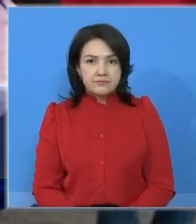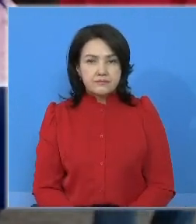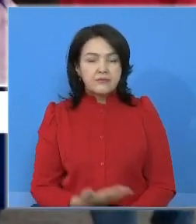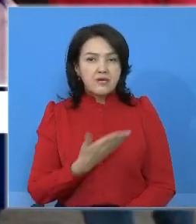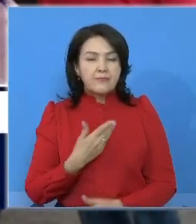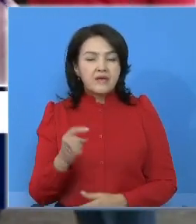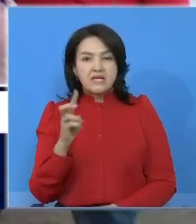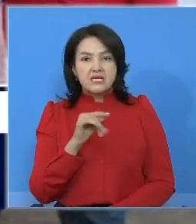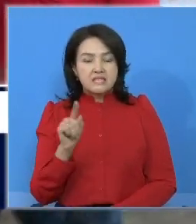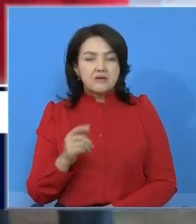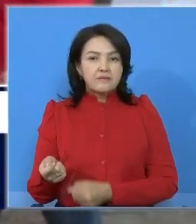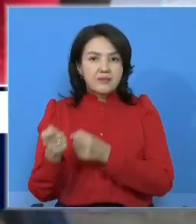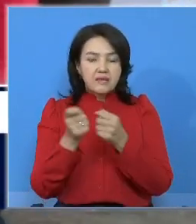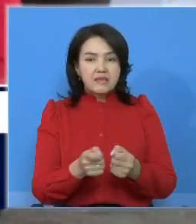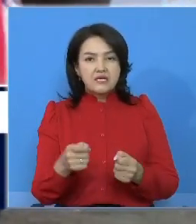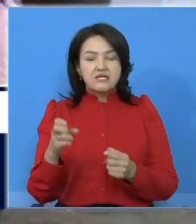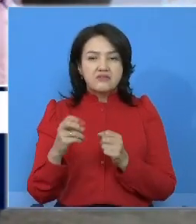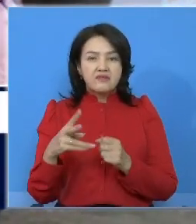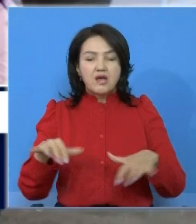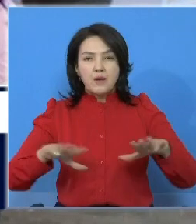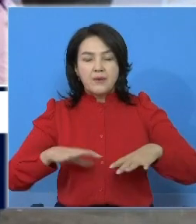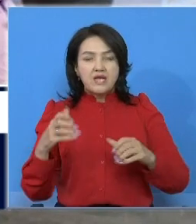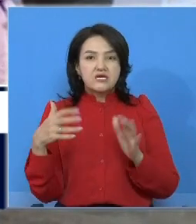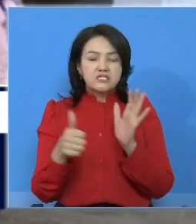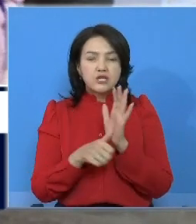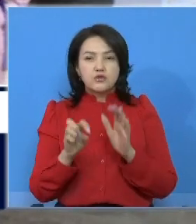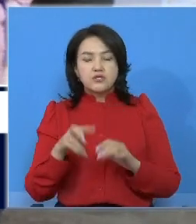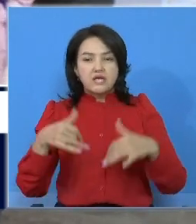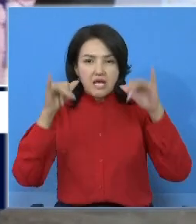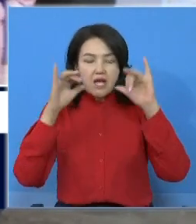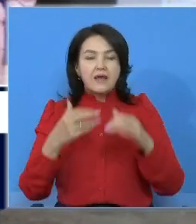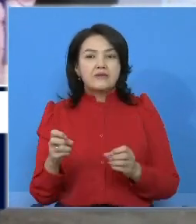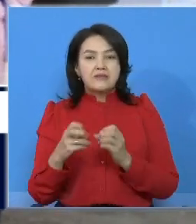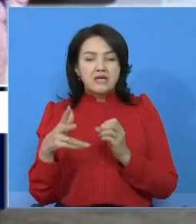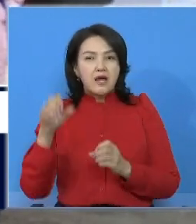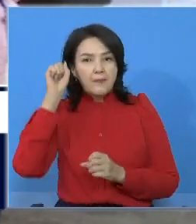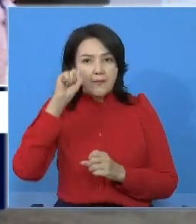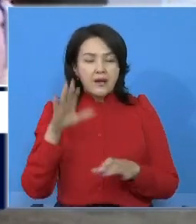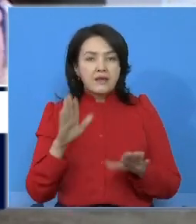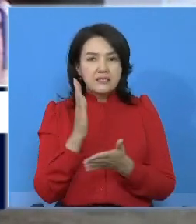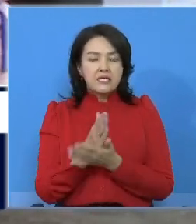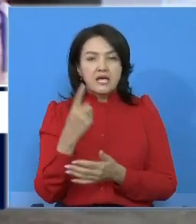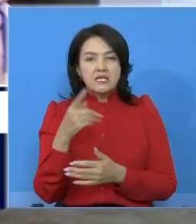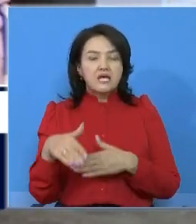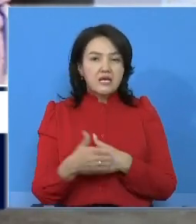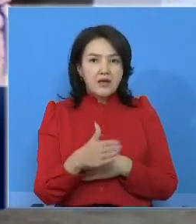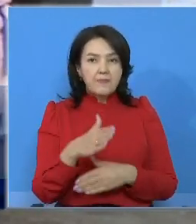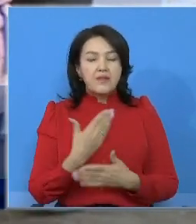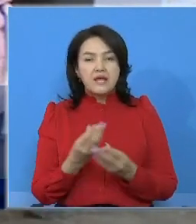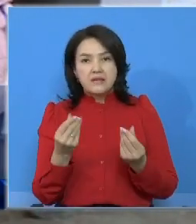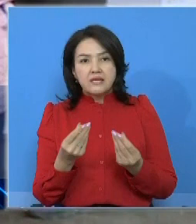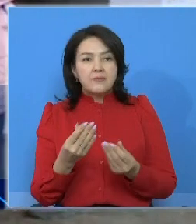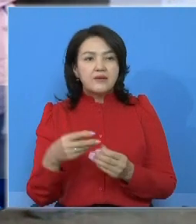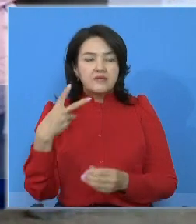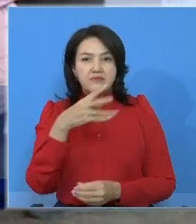Мы из Ергизского района сюда привезли 12 туш конины, 6 туш говядины и 13 тушек баранины. Также есть 1 тонна рыбы. Цены поставили